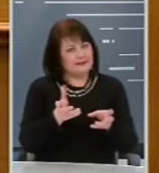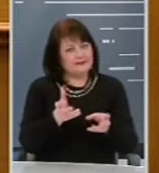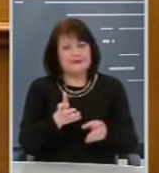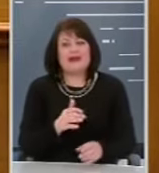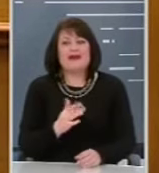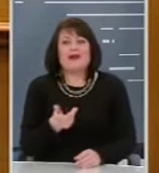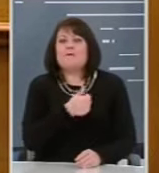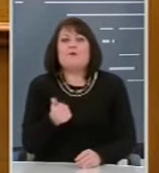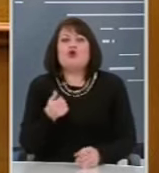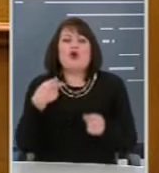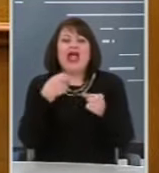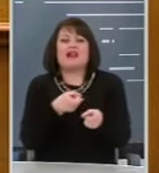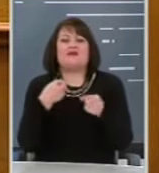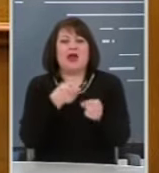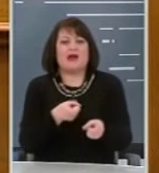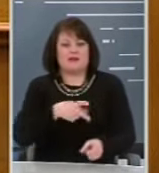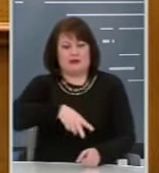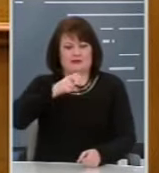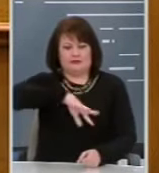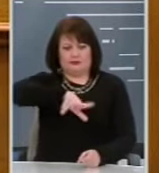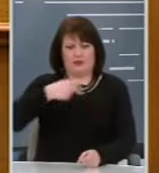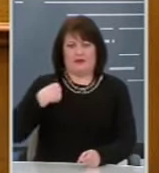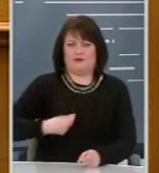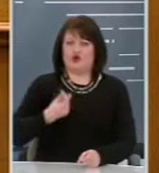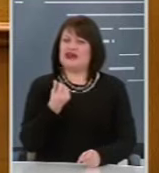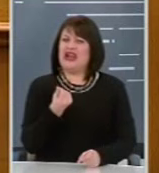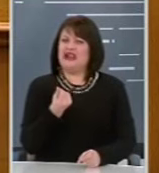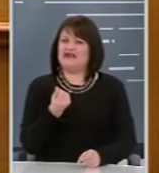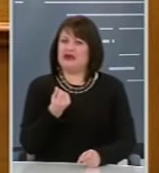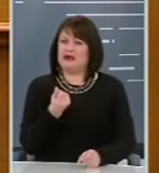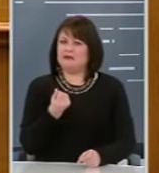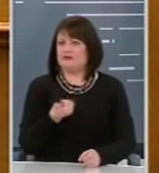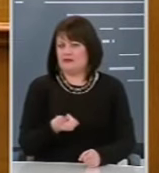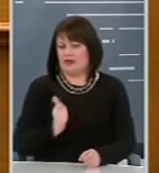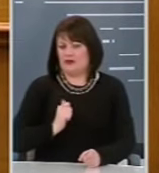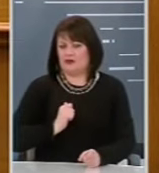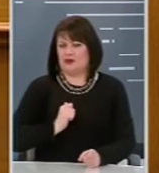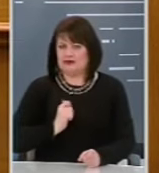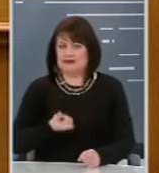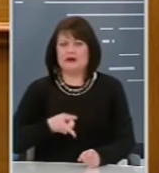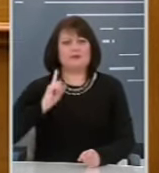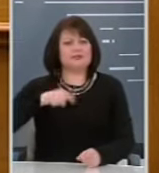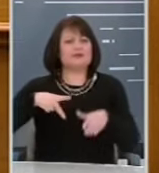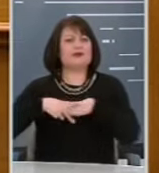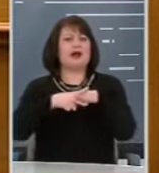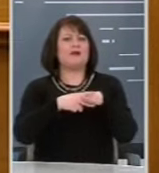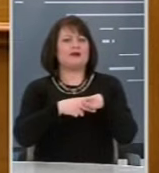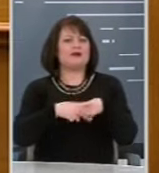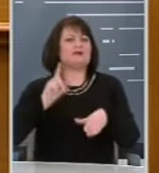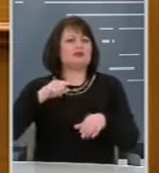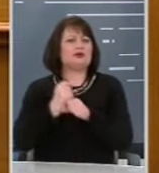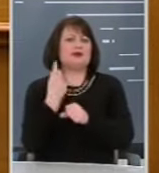αποτελούν μόνο εγκλήματα όπως υπεξαίρεση του δημοσίου χρήματος από αυτούς που θα ιδιοποιήθηκαν και απιστίας απ τους τραπεζίτες που χορήγησαν τα